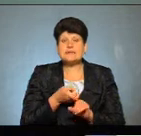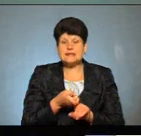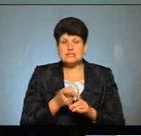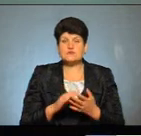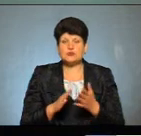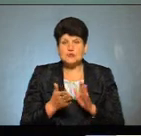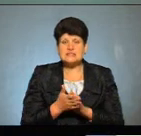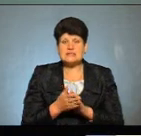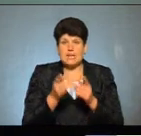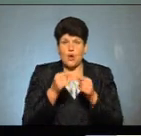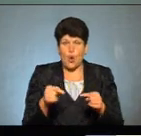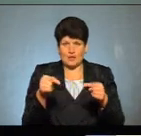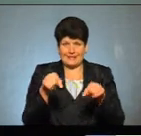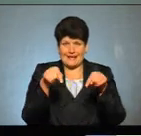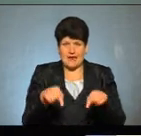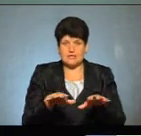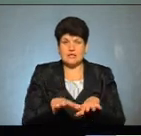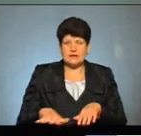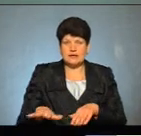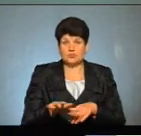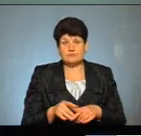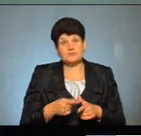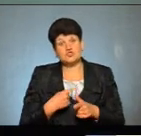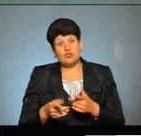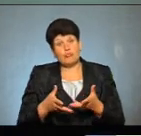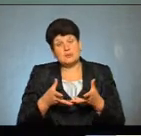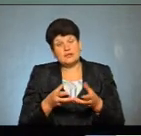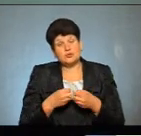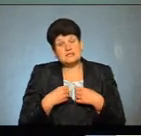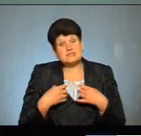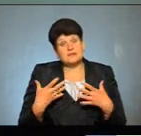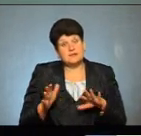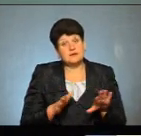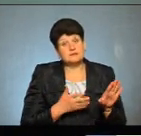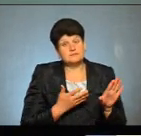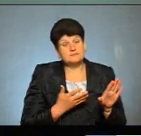конкретній території. Чи вплинули свята, які